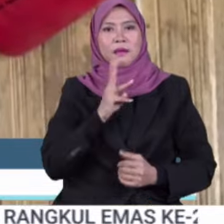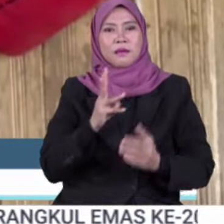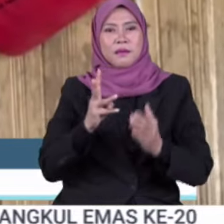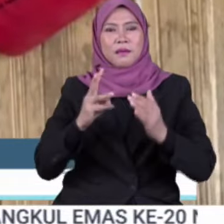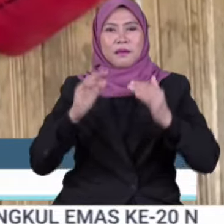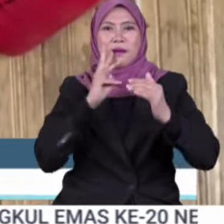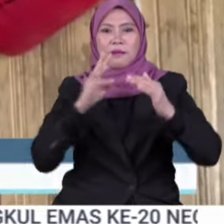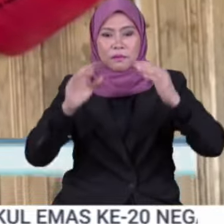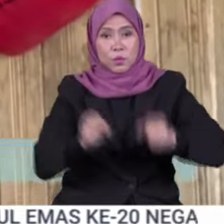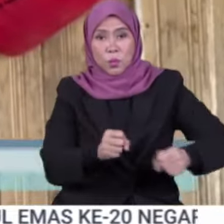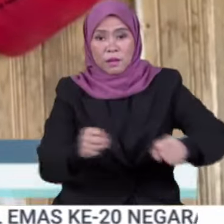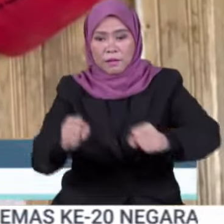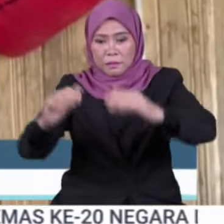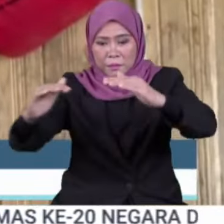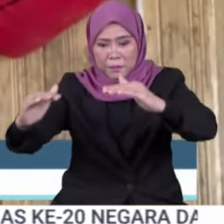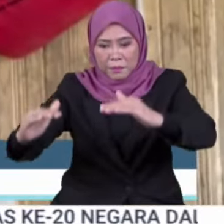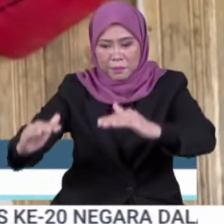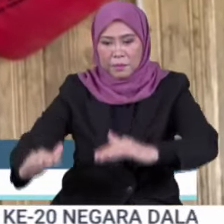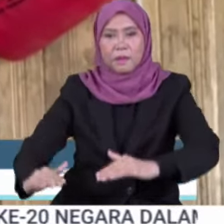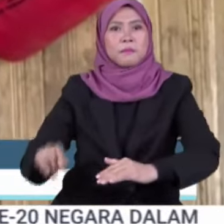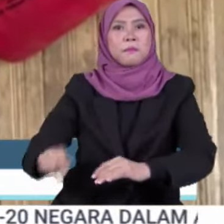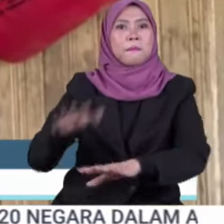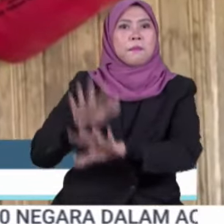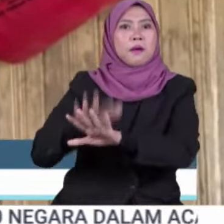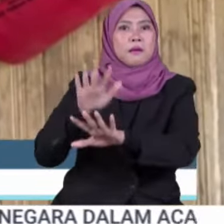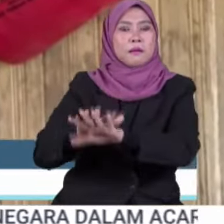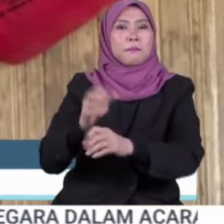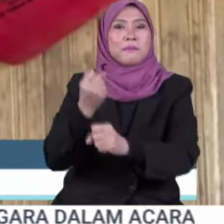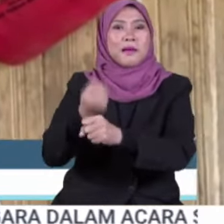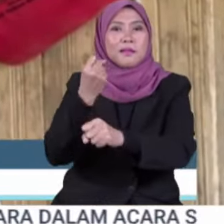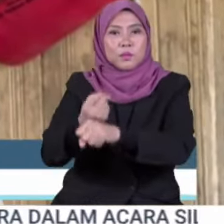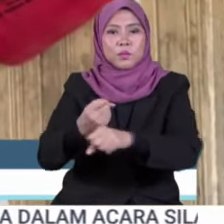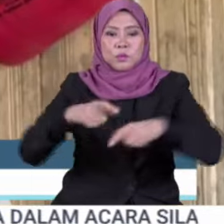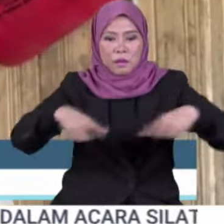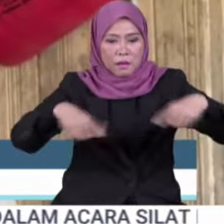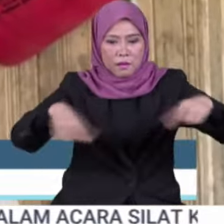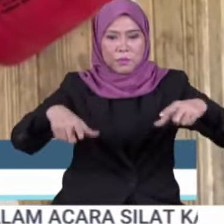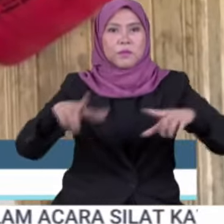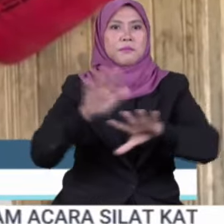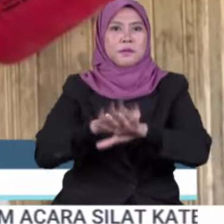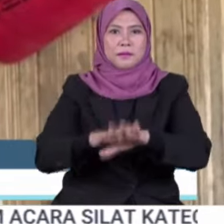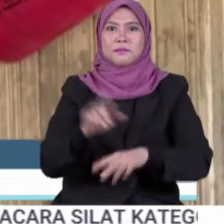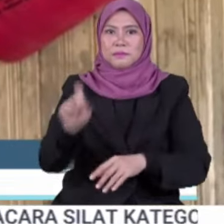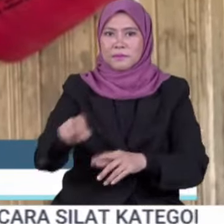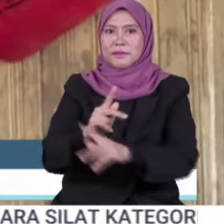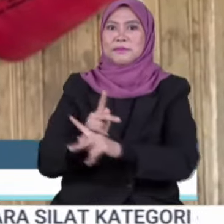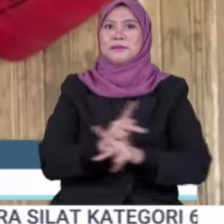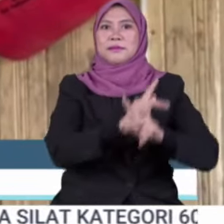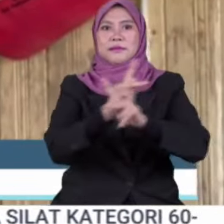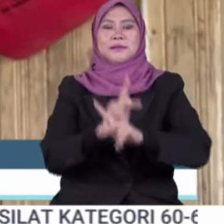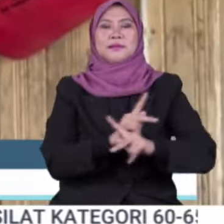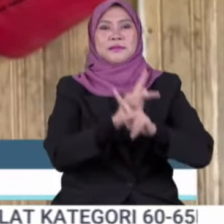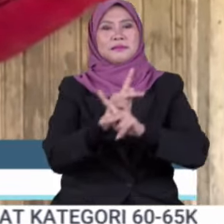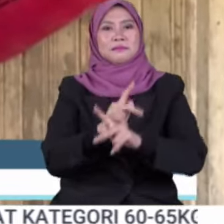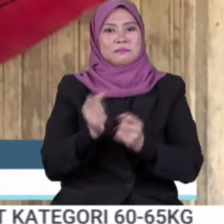kayu, batu. Waktu ialah sabar dia ni. Jadi kita perlu berhati-hati lah. Perlu berhati-hati lah kalau